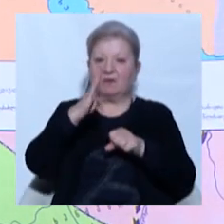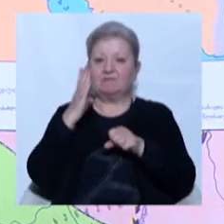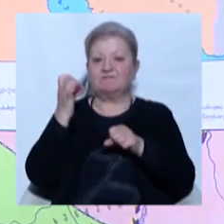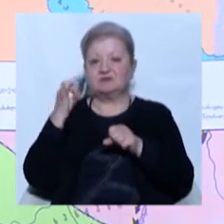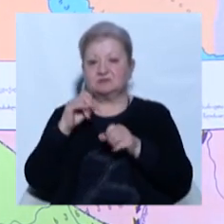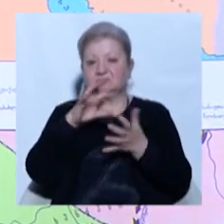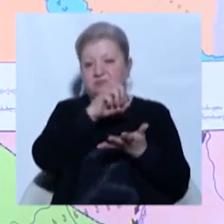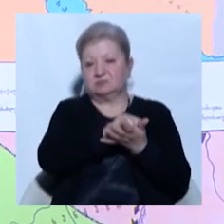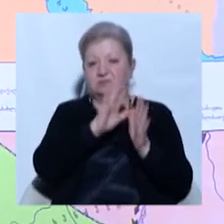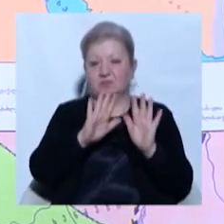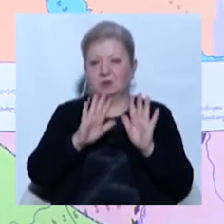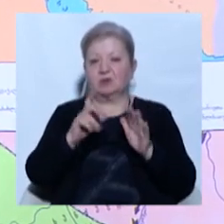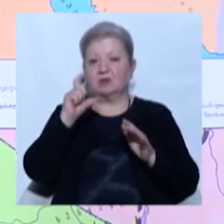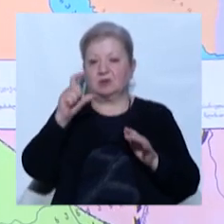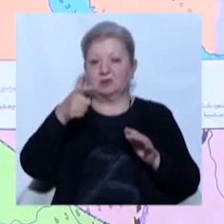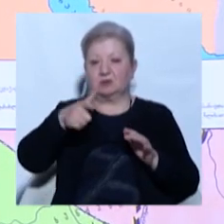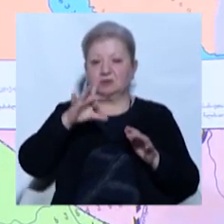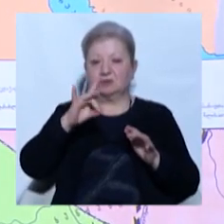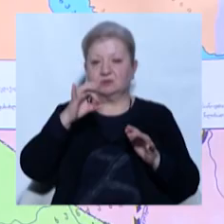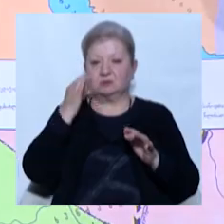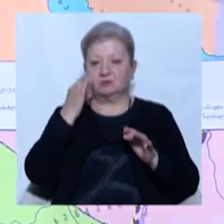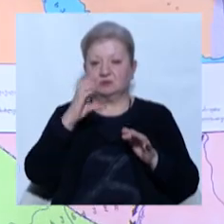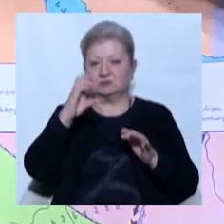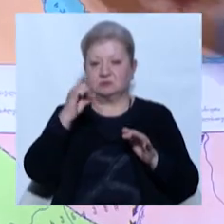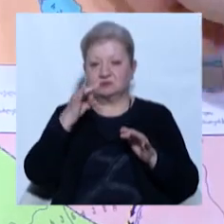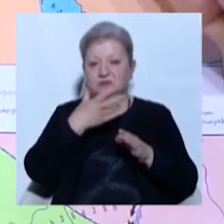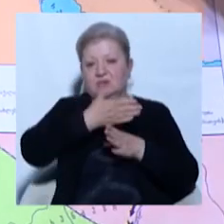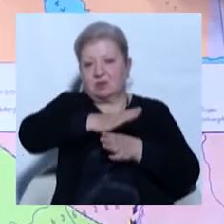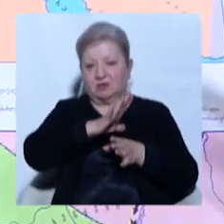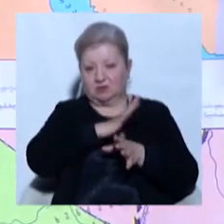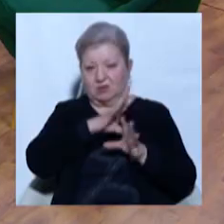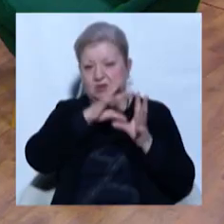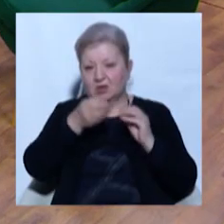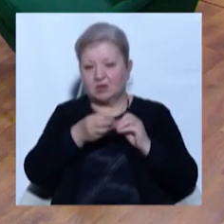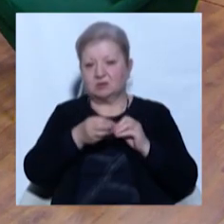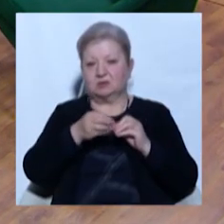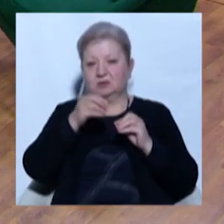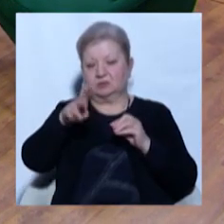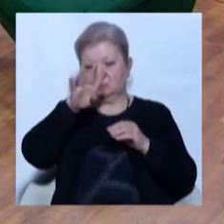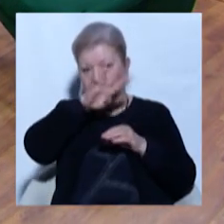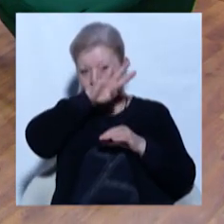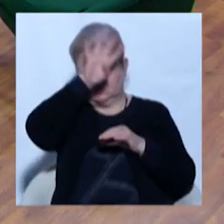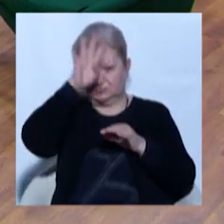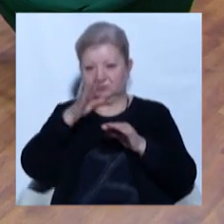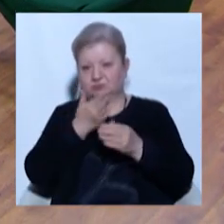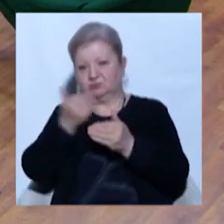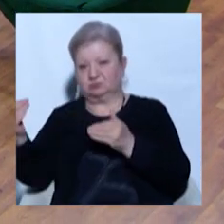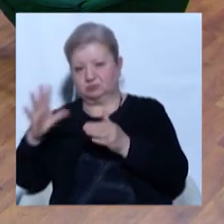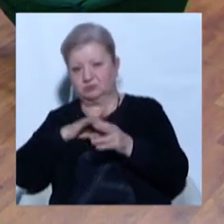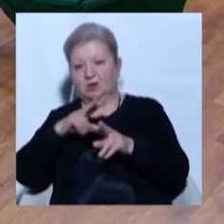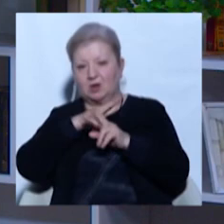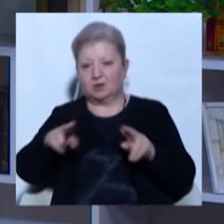მხოლოდ ეგრისის ნაწილი ერგო, დანარჩენი ირანის გავლენის ქვეშ მოექცა, როგორც აღმოსავლეთ საქართველო,